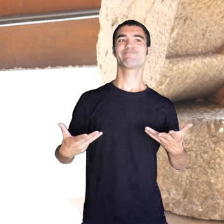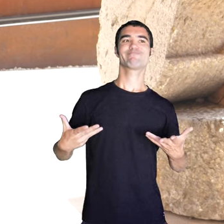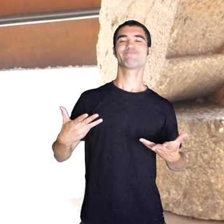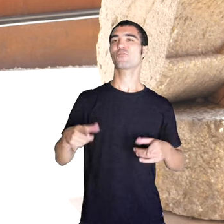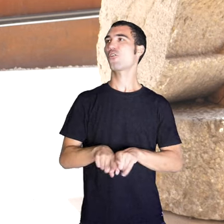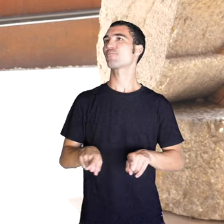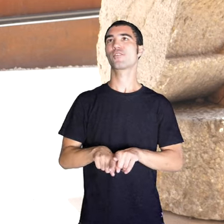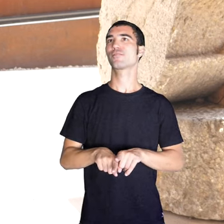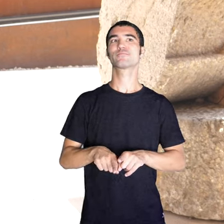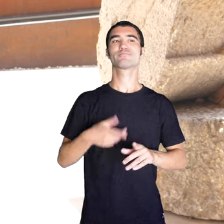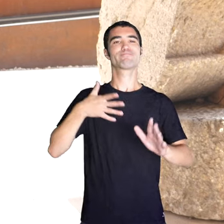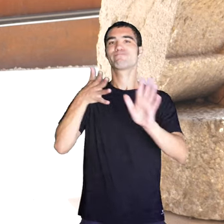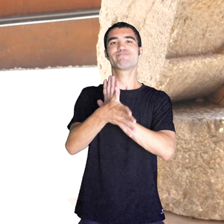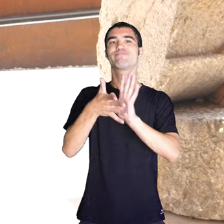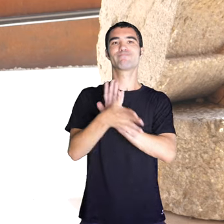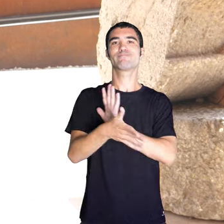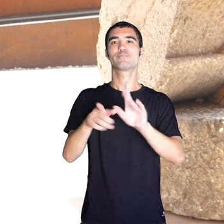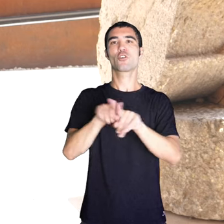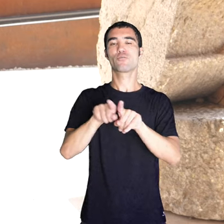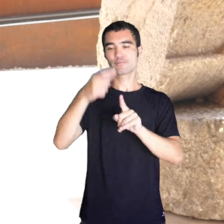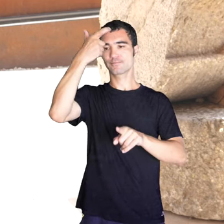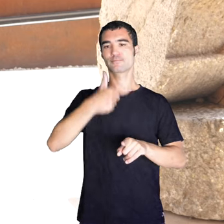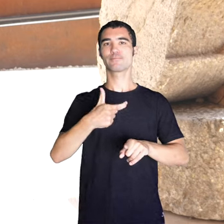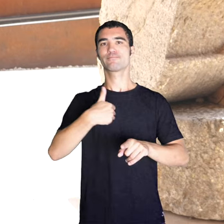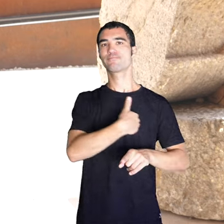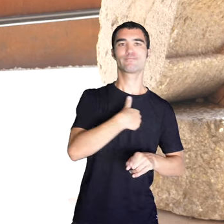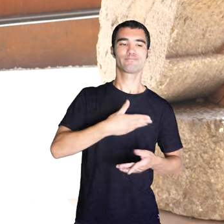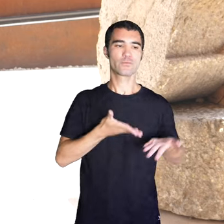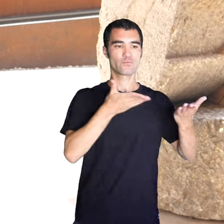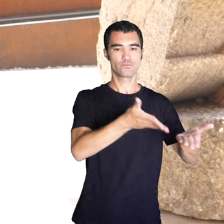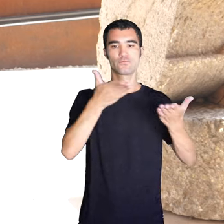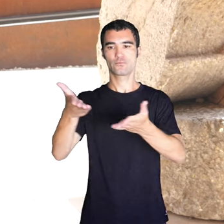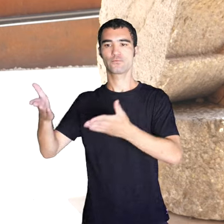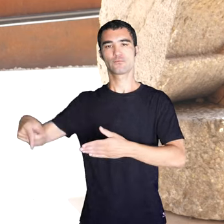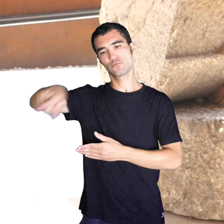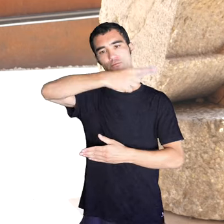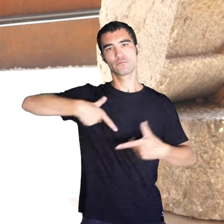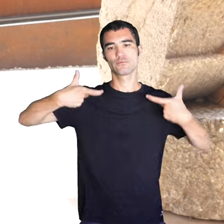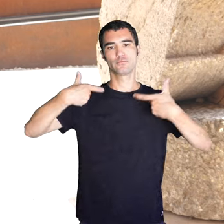és una manera de mirar d'ajudar a tot el que és el sector